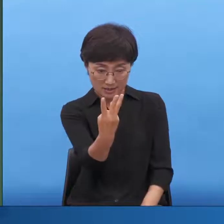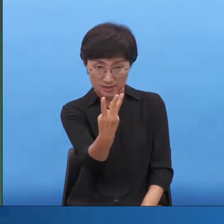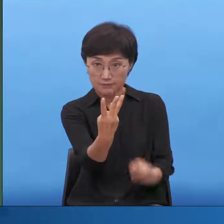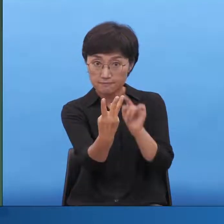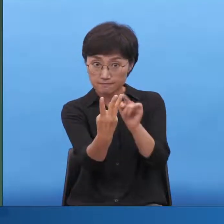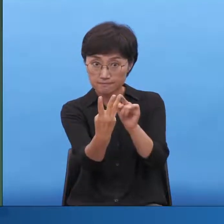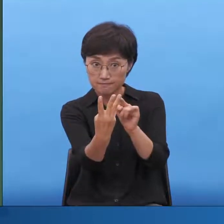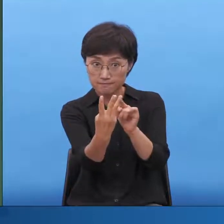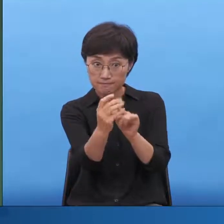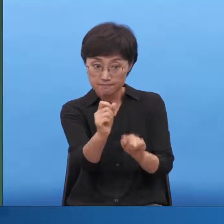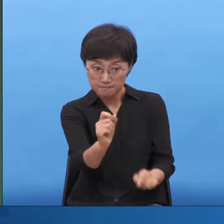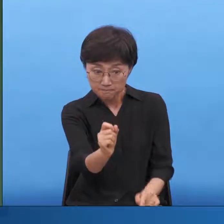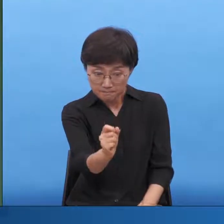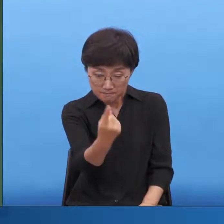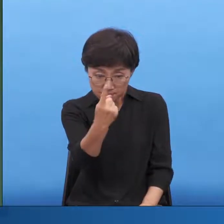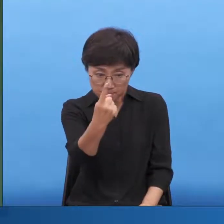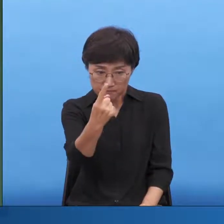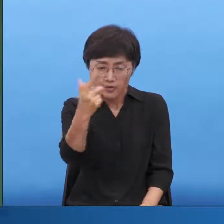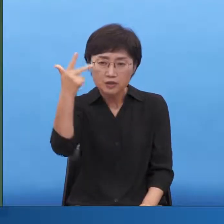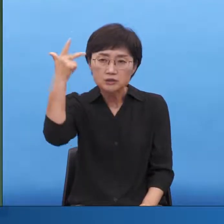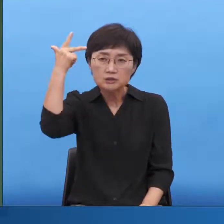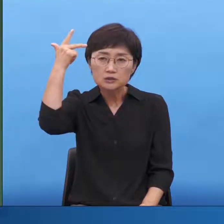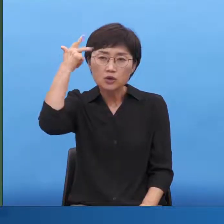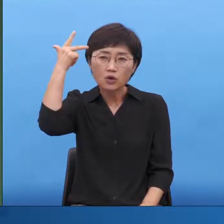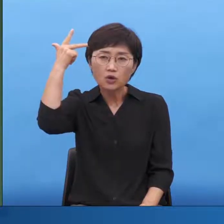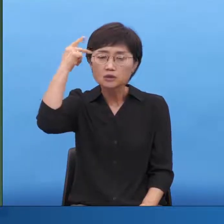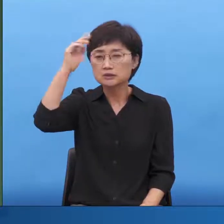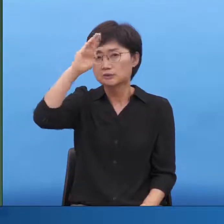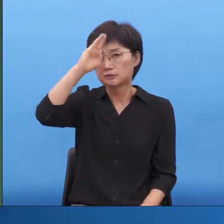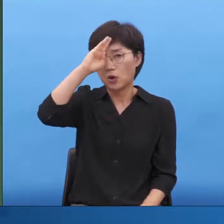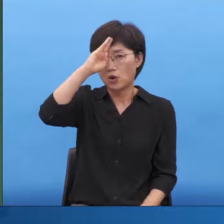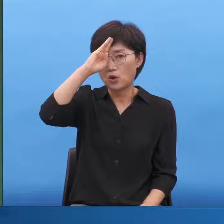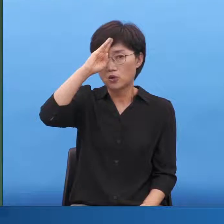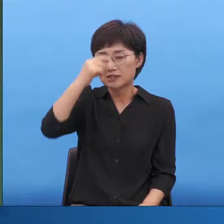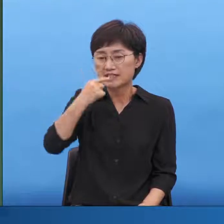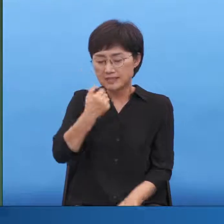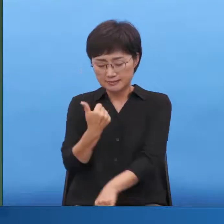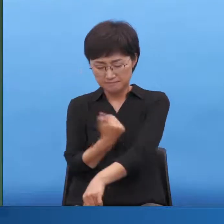이거를 렘넌트가 살려야 됩니다.